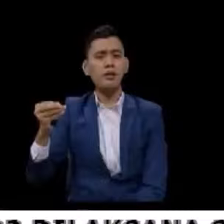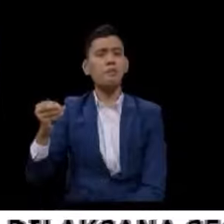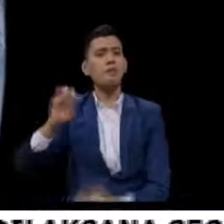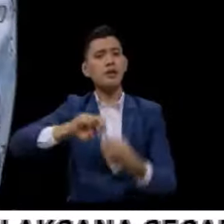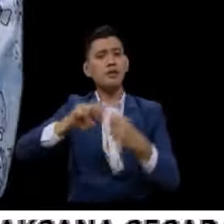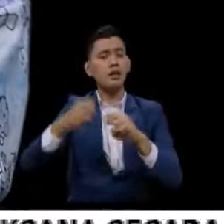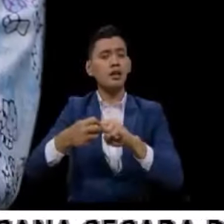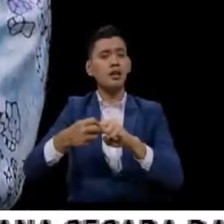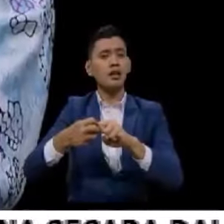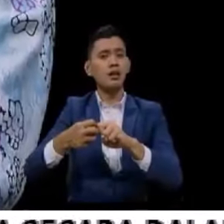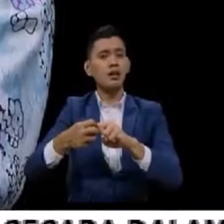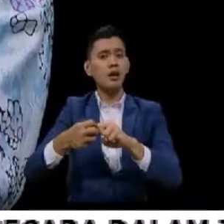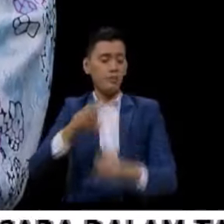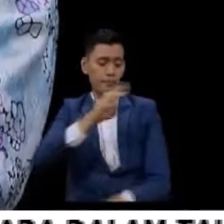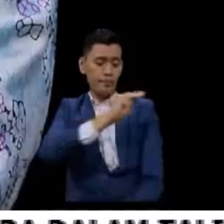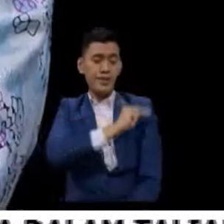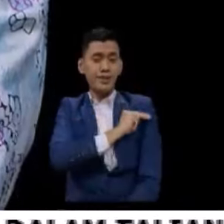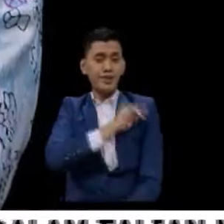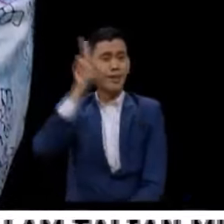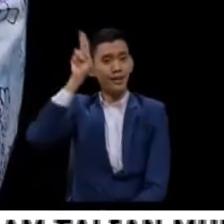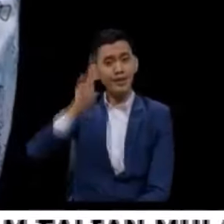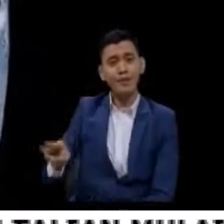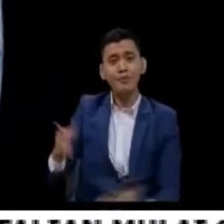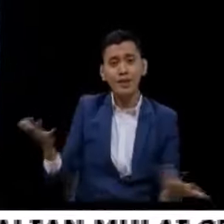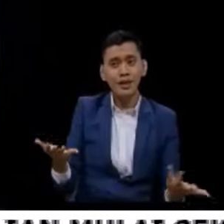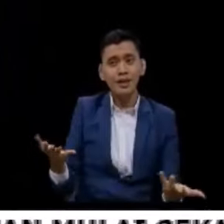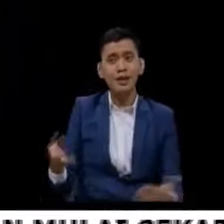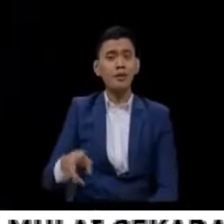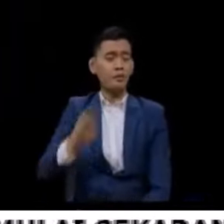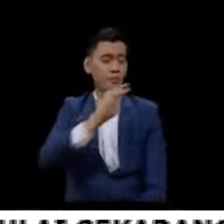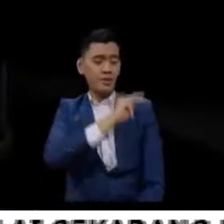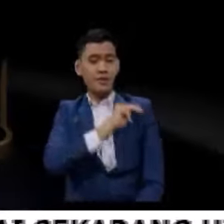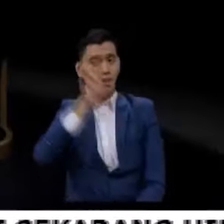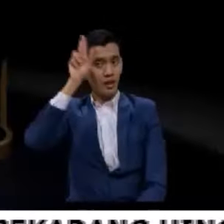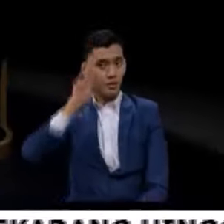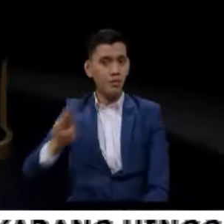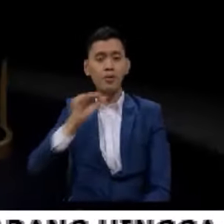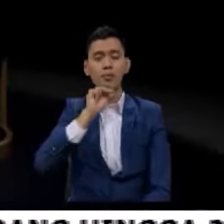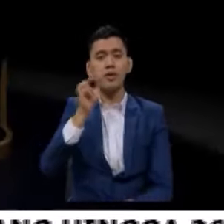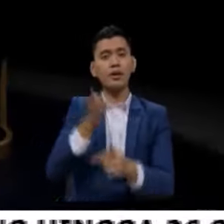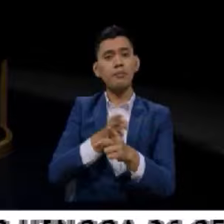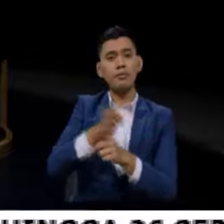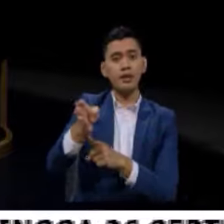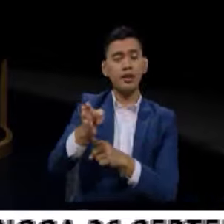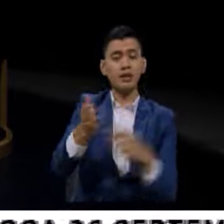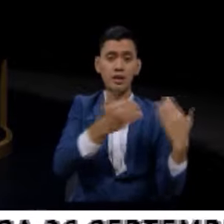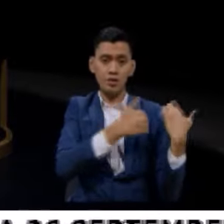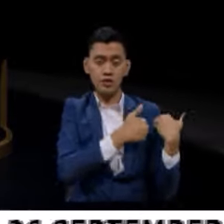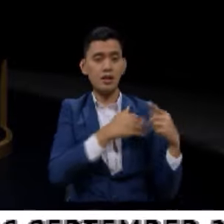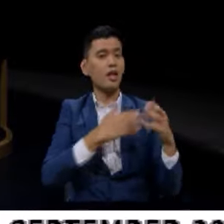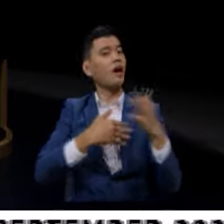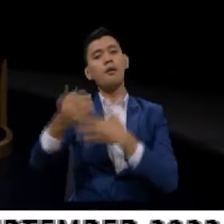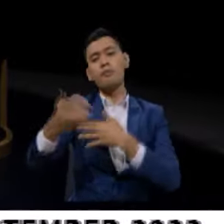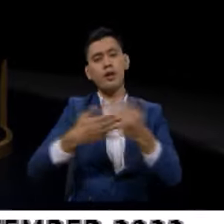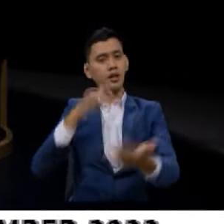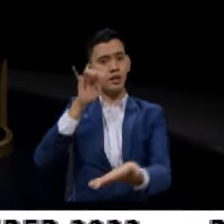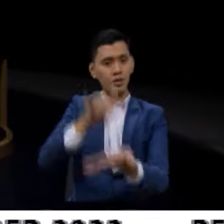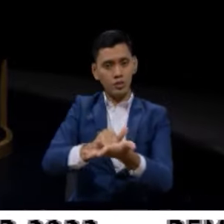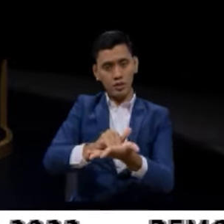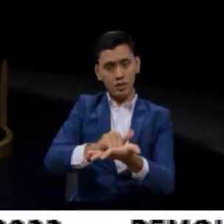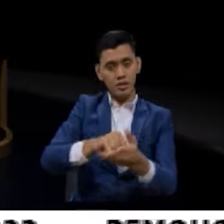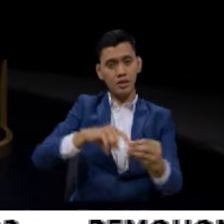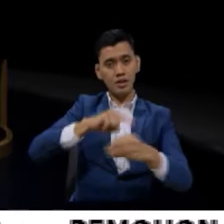nyanyi mangsanya Menteri Agama Nah ya Tahu enggak enggak padahal pada anti agama dibuka itu bilang puasa aja tapi apa itu balaiselasa